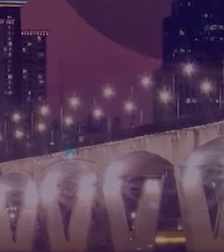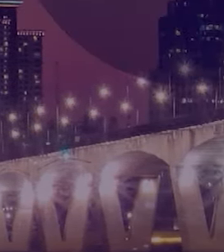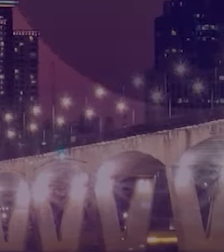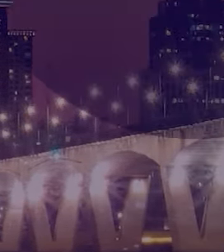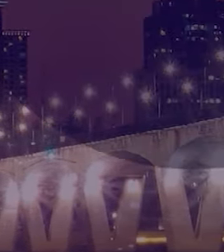적용했습니다